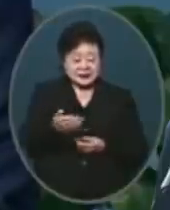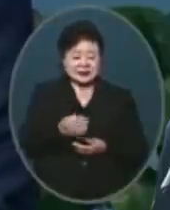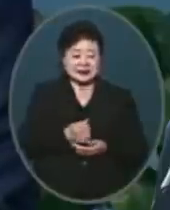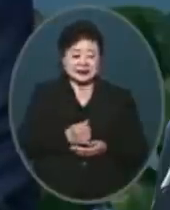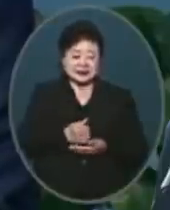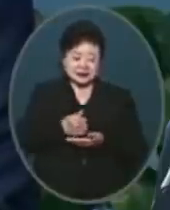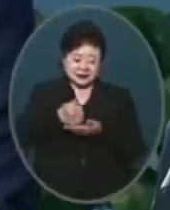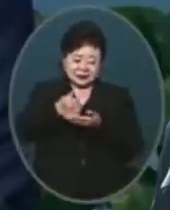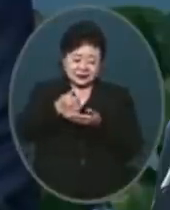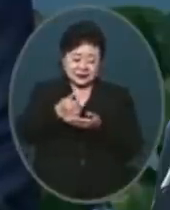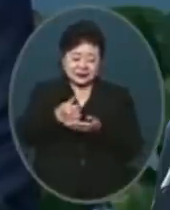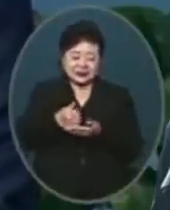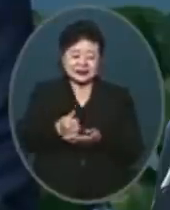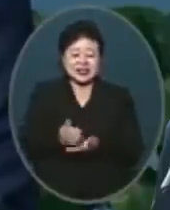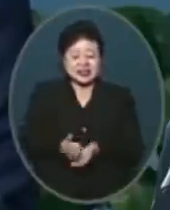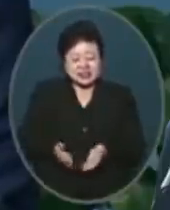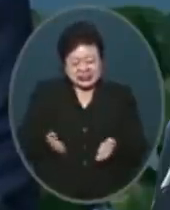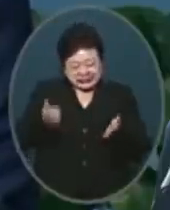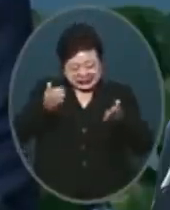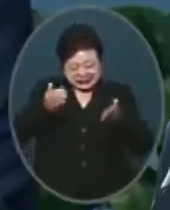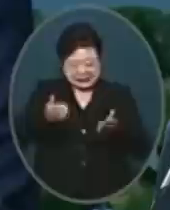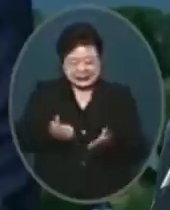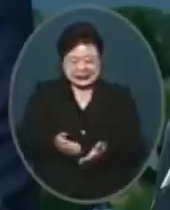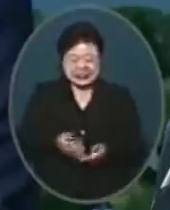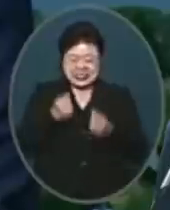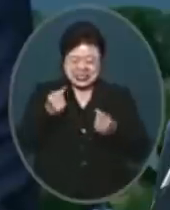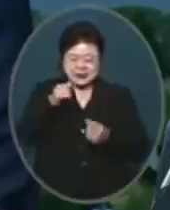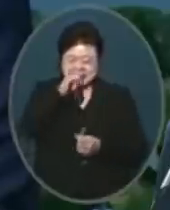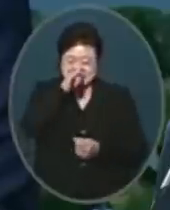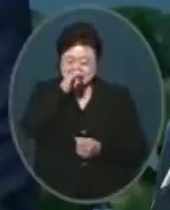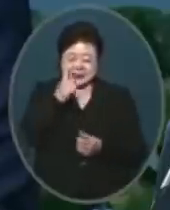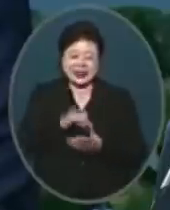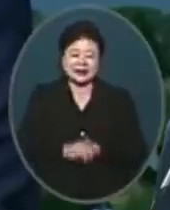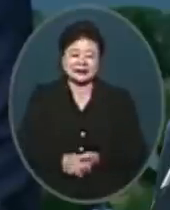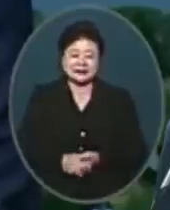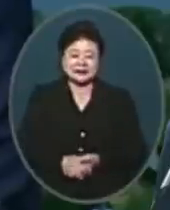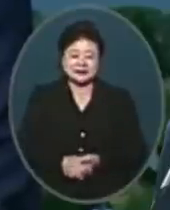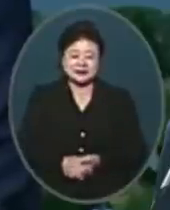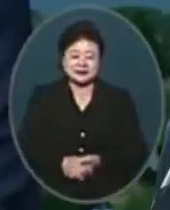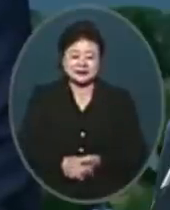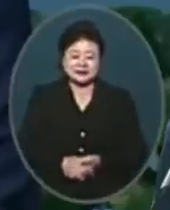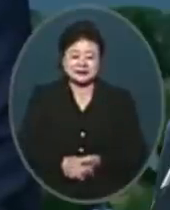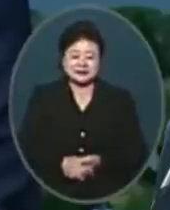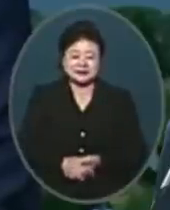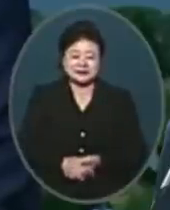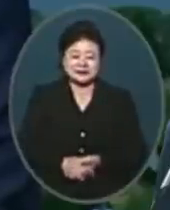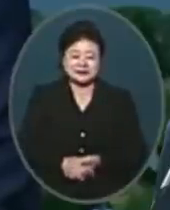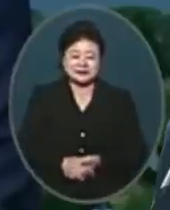진흙 그릇이 힘이 있는 것입니다.